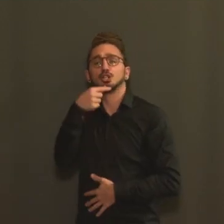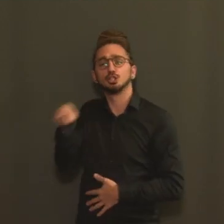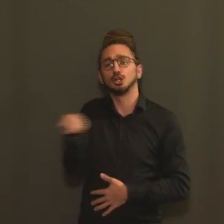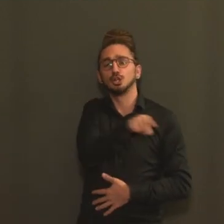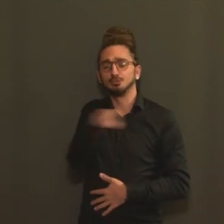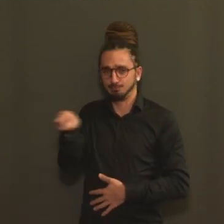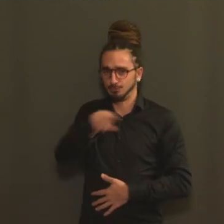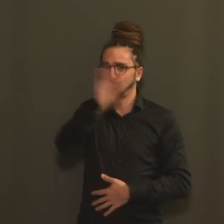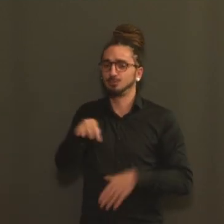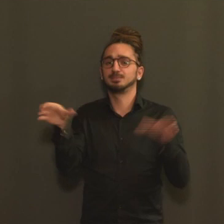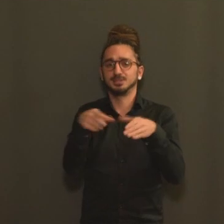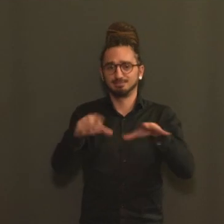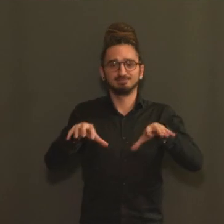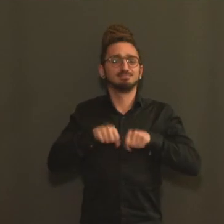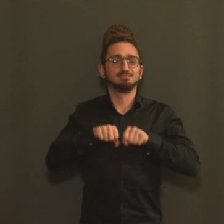nouvelles infections.